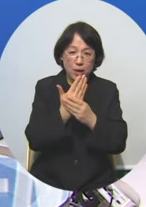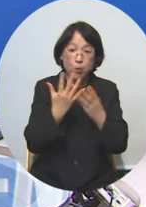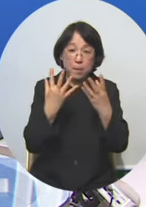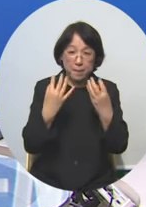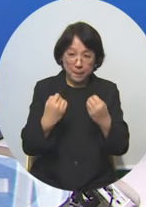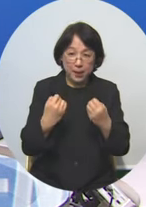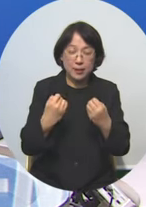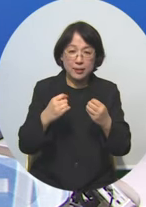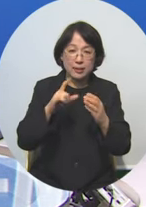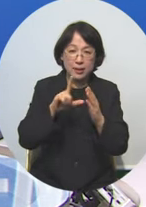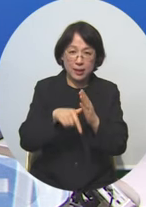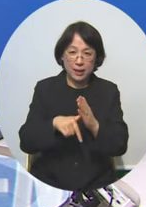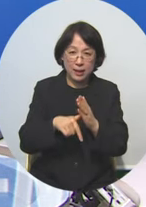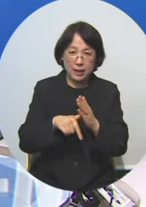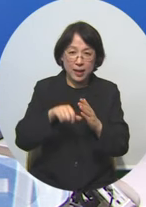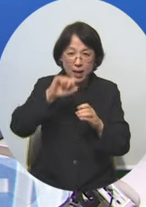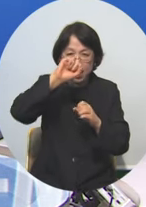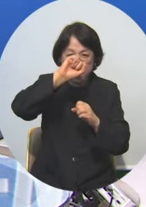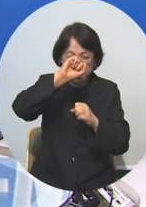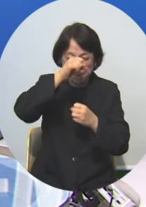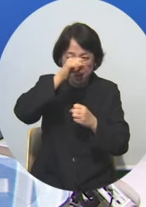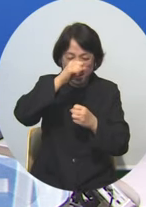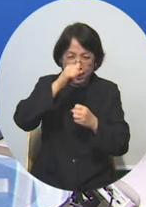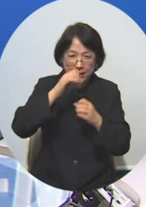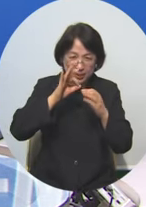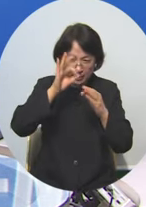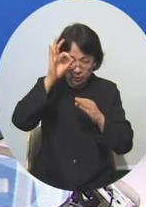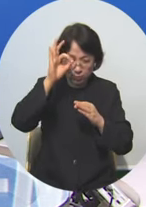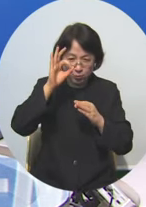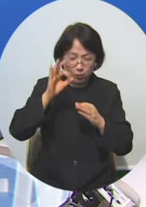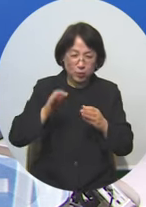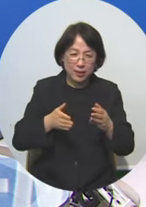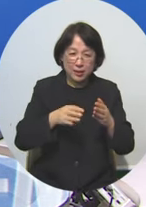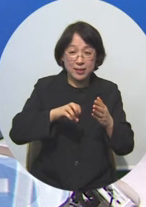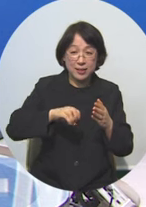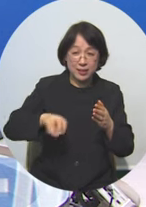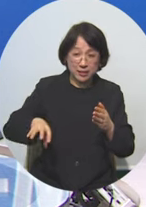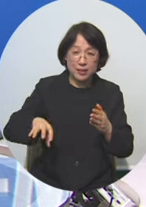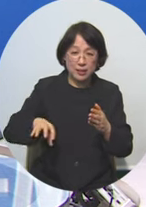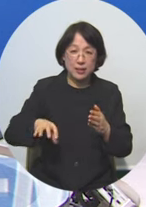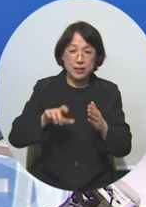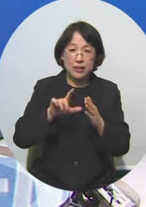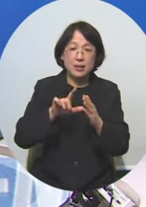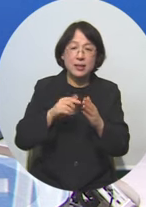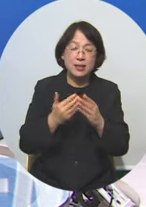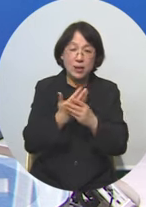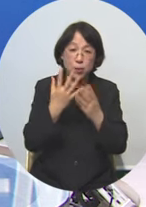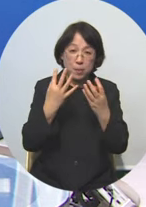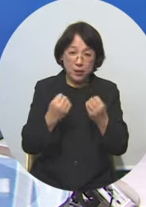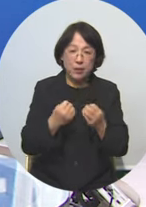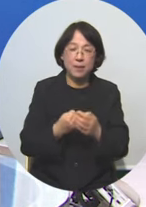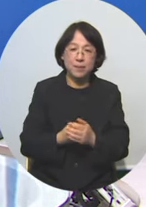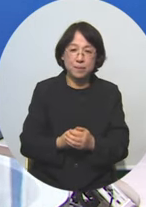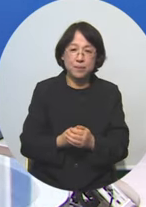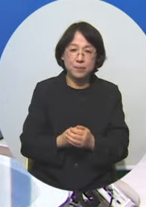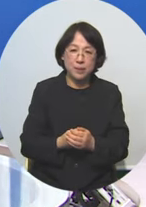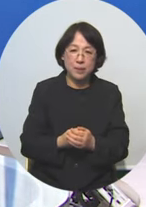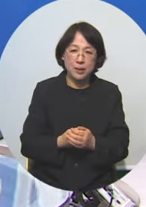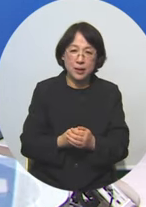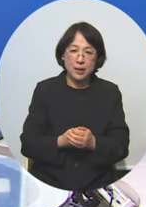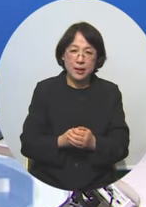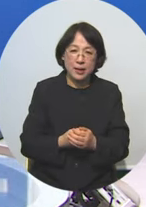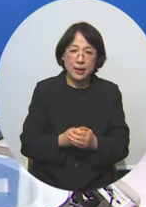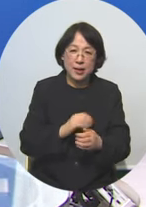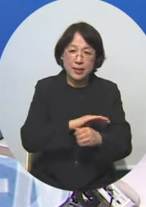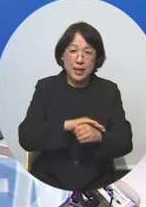때인데요. 발을 헛디뎌 실족하거나 길을 잃어 조난을 당하는 사고가 가장 많다고 합니다. 위치 표지판 잘